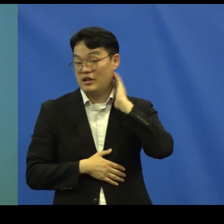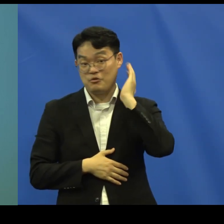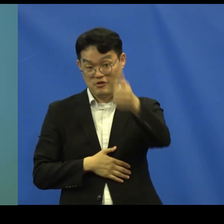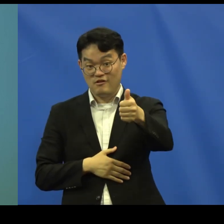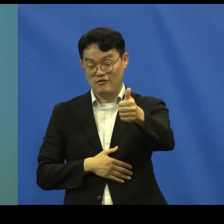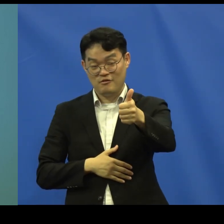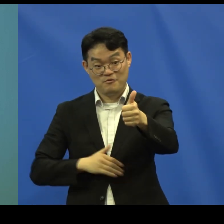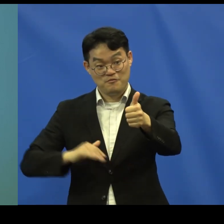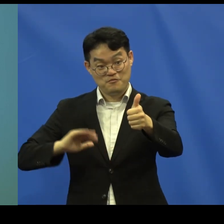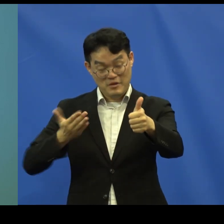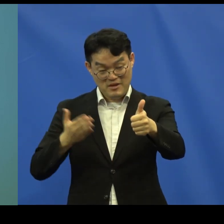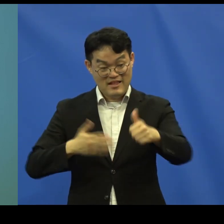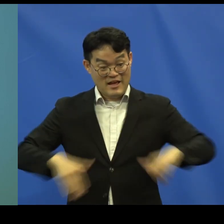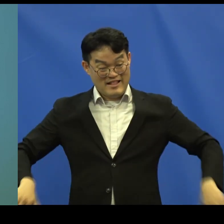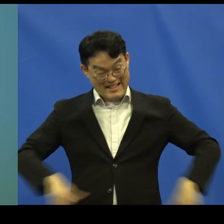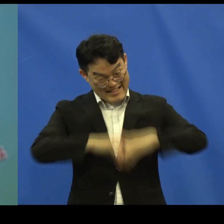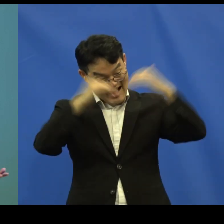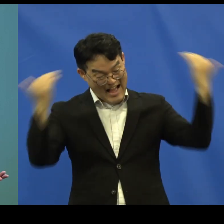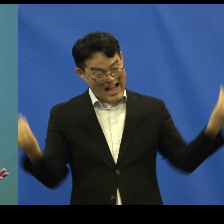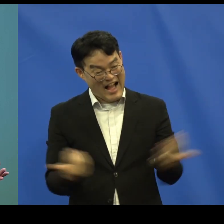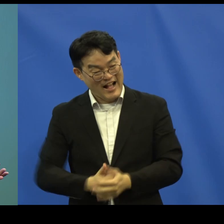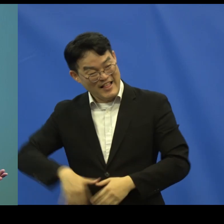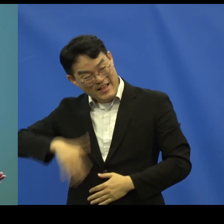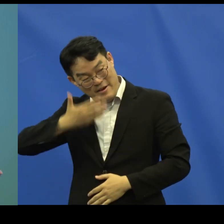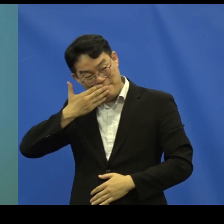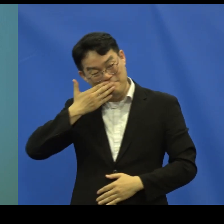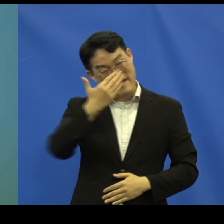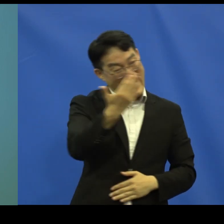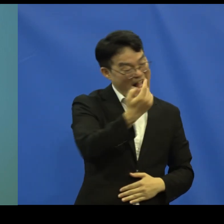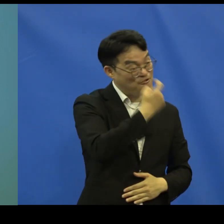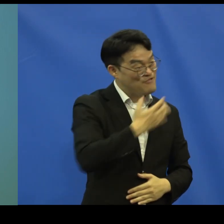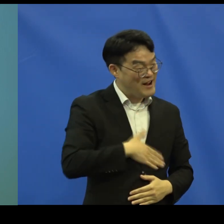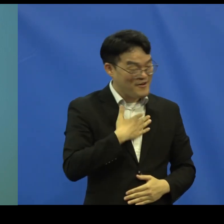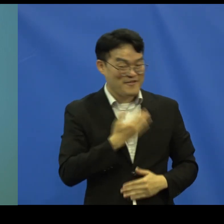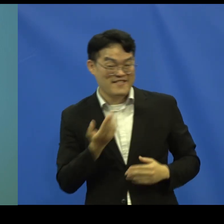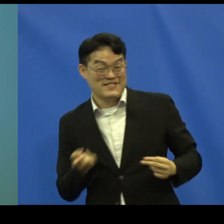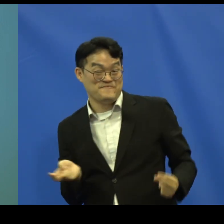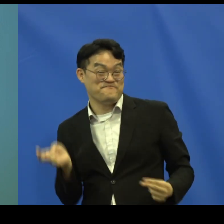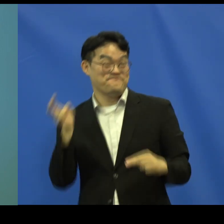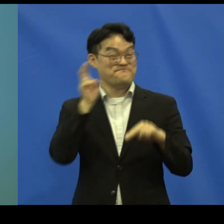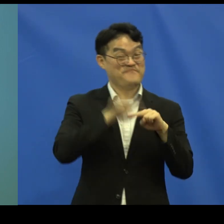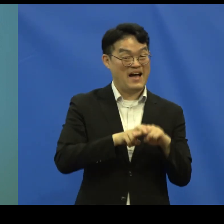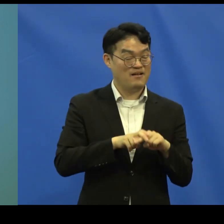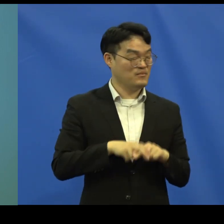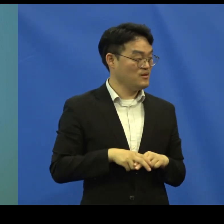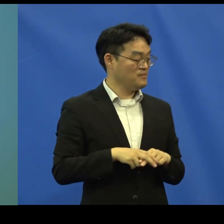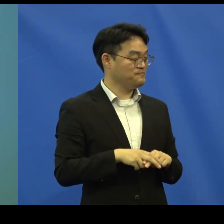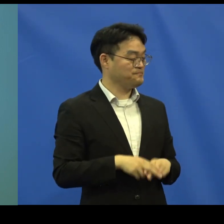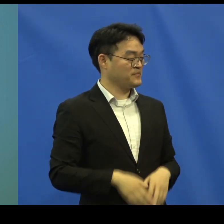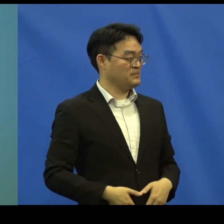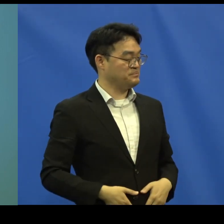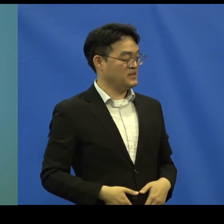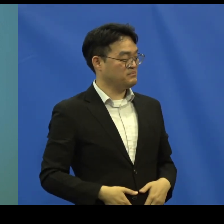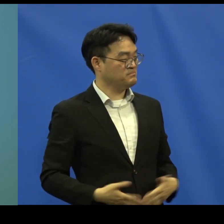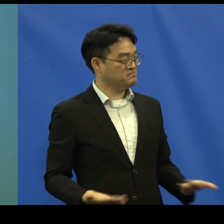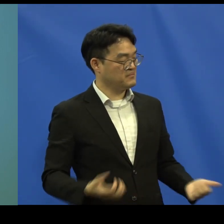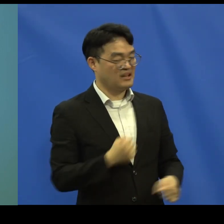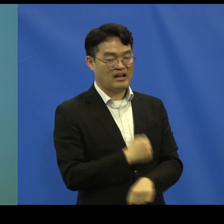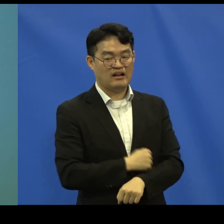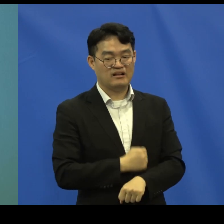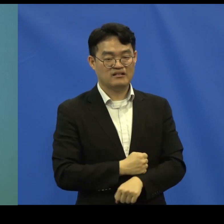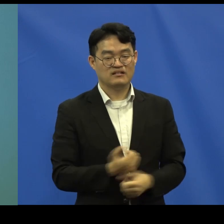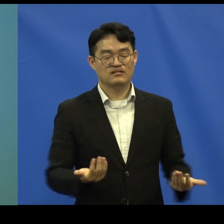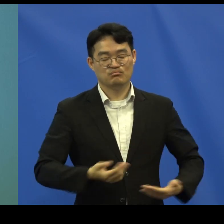것처럼 생각했더니 대통령이 되는 순간 아무것도 할 수 있는 게 없다는 걸 깨달았다고 그래요. 대통령 되기 전에는 다 뭘 할 수